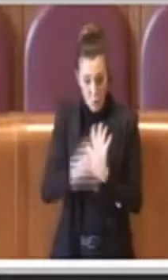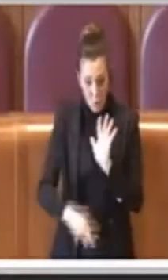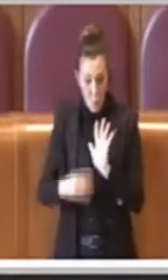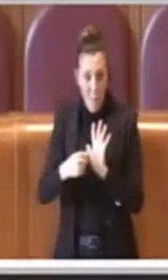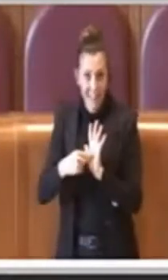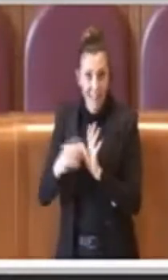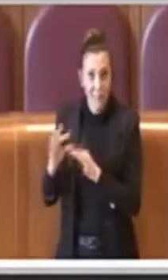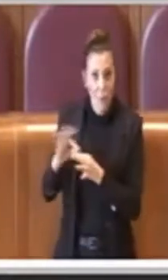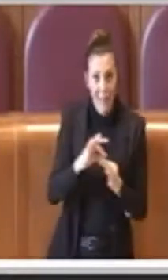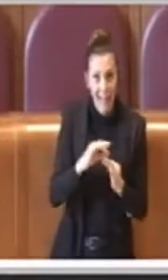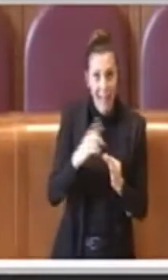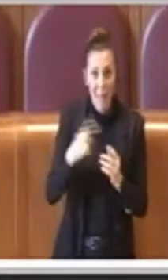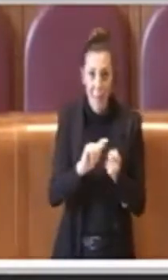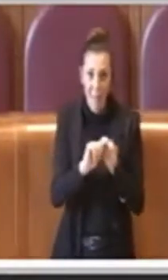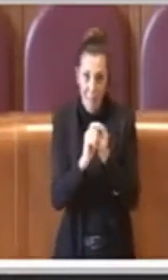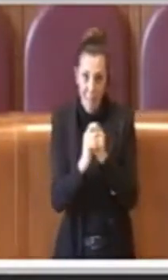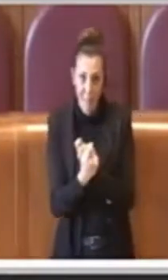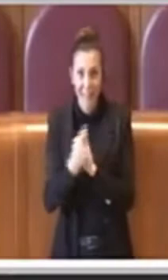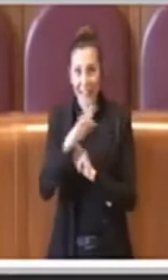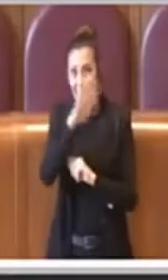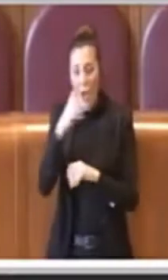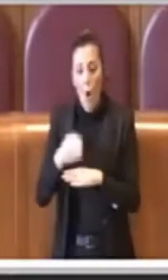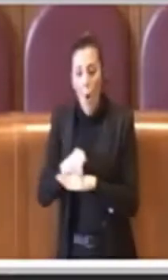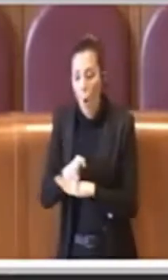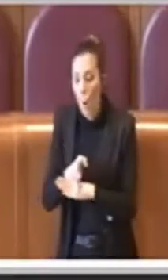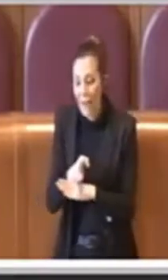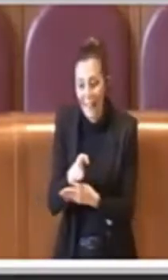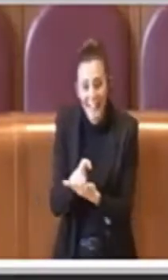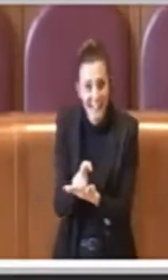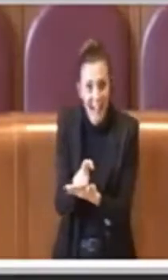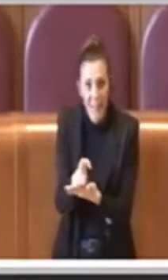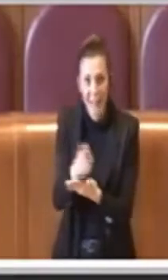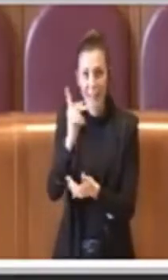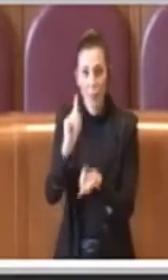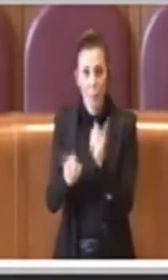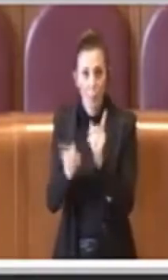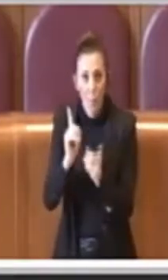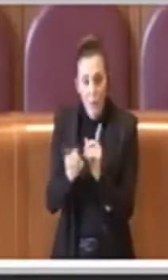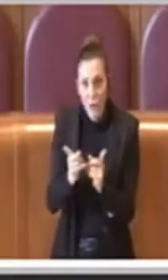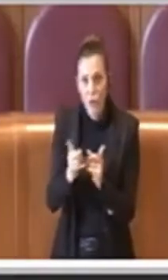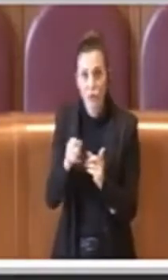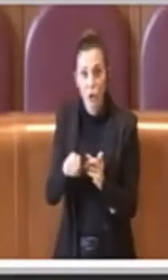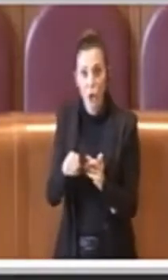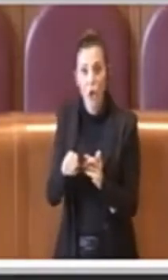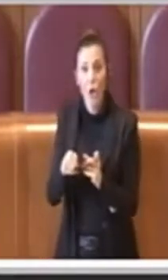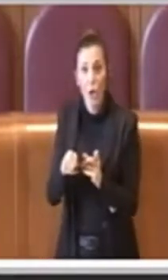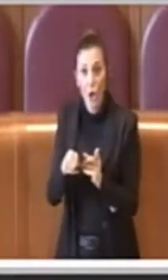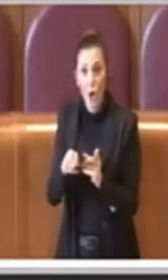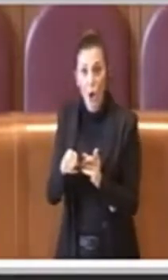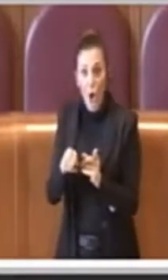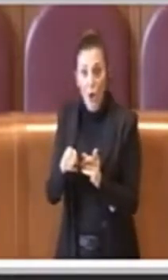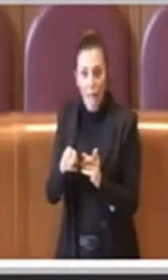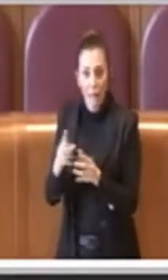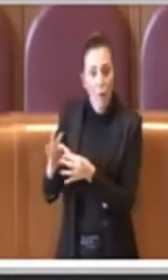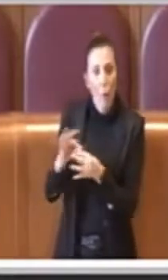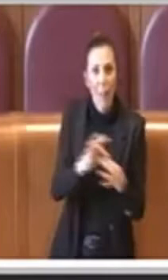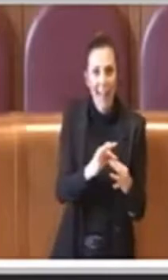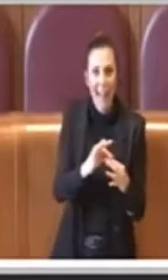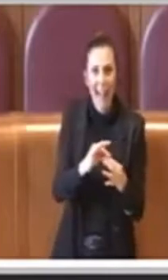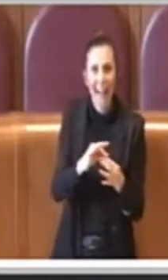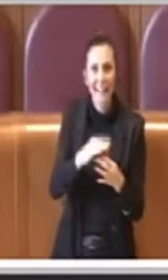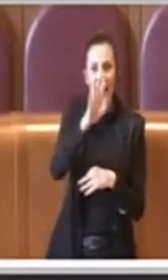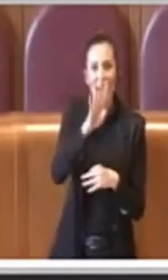modificare, così come in caso di orientamenti politici dovuti che comportano poi riqualificazioni